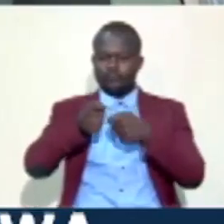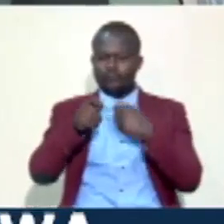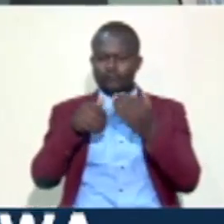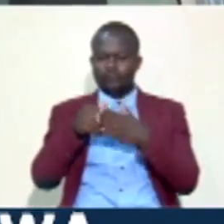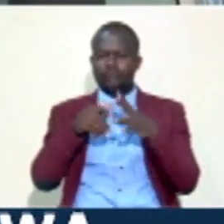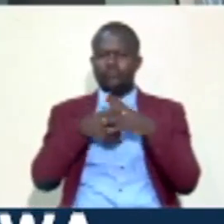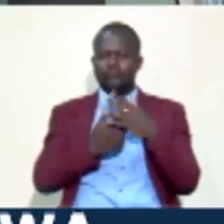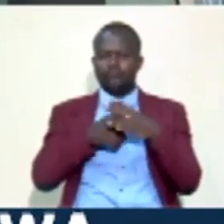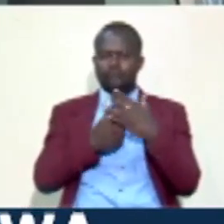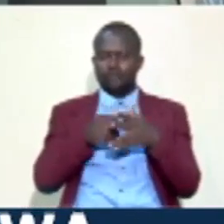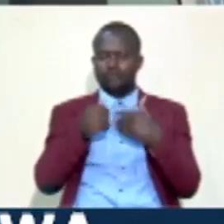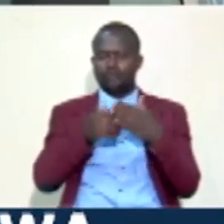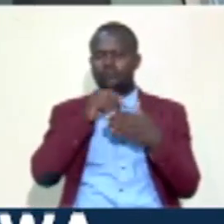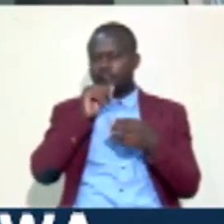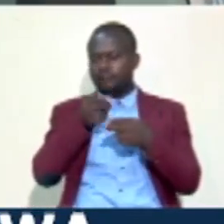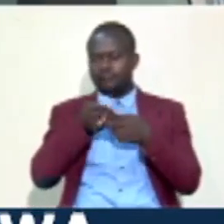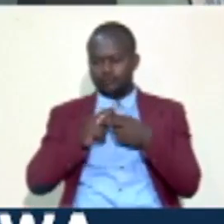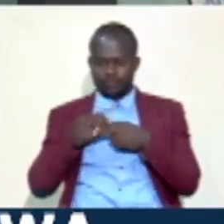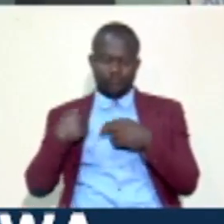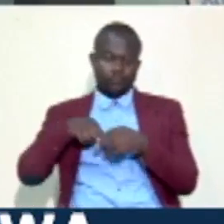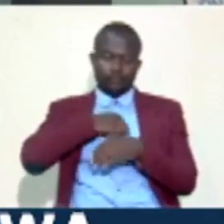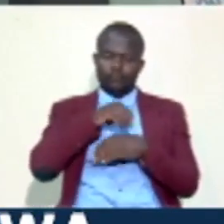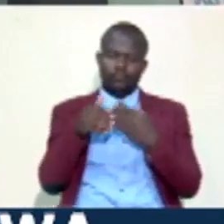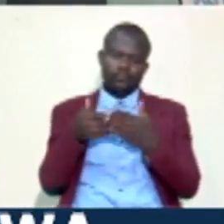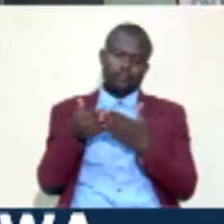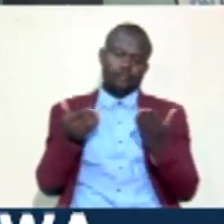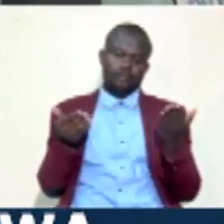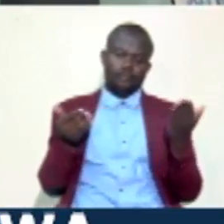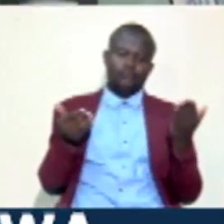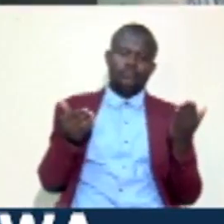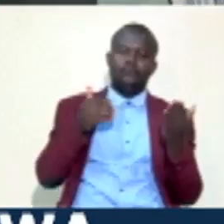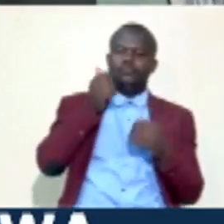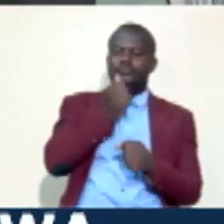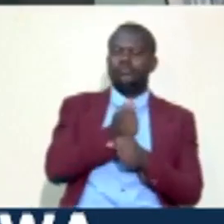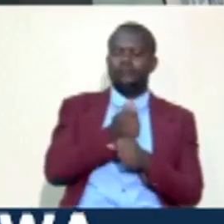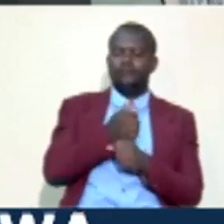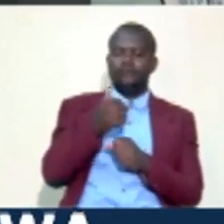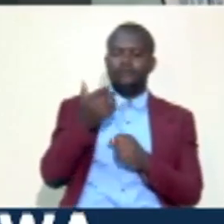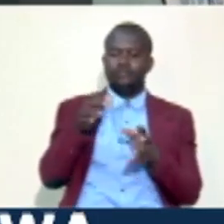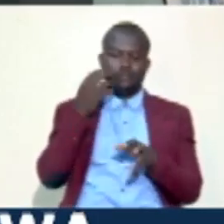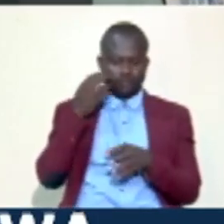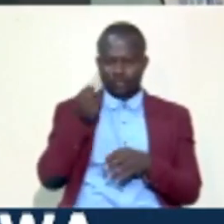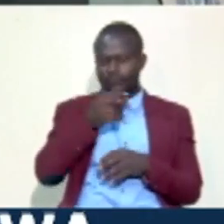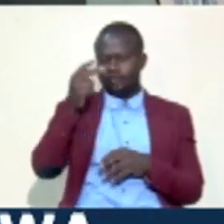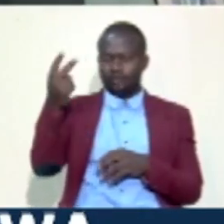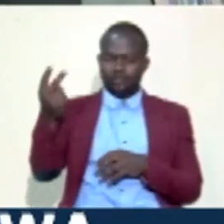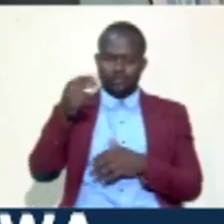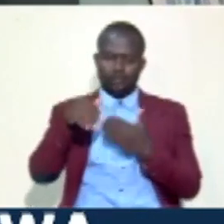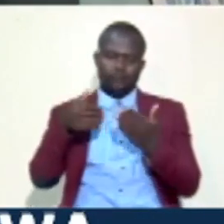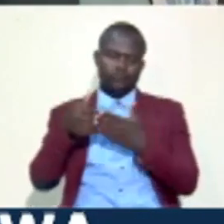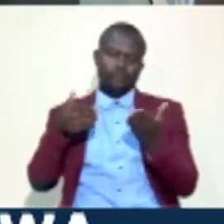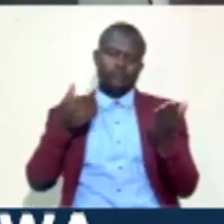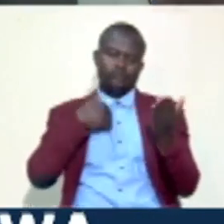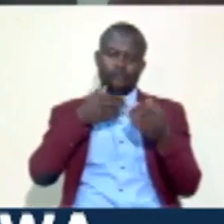mashini bakakureba bakavuga ngo nta mwenda ifite, bakayiha kontorori yakora hashize nk'amezi abiri yagera muri za Muhanga ngo ufite